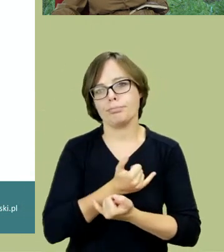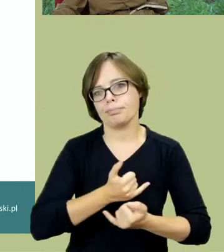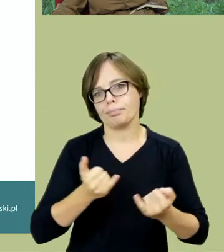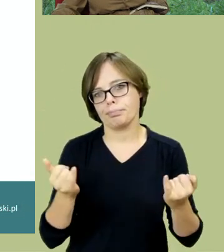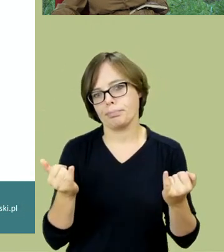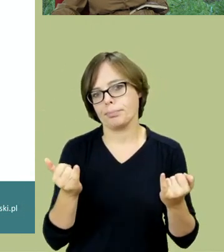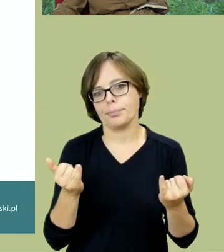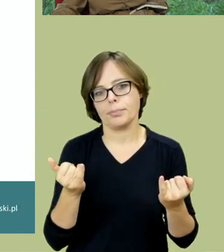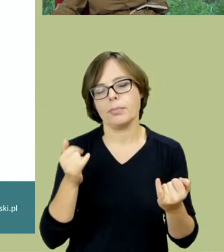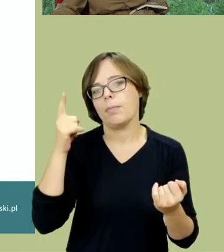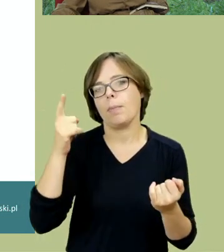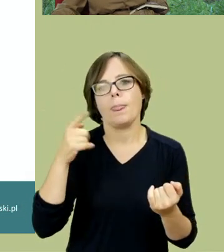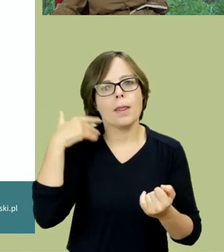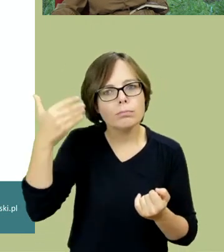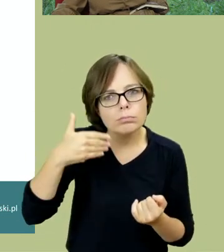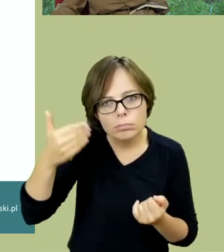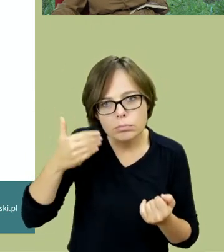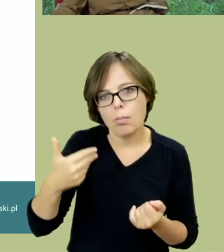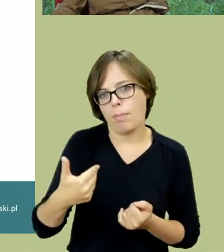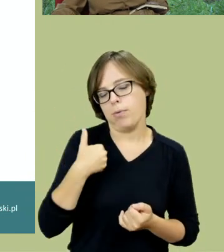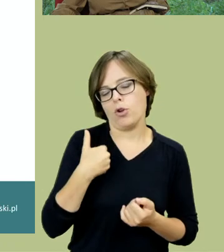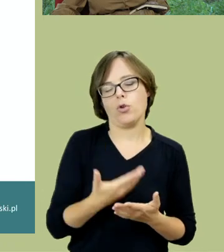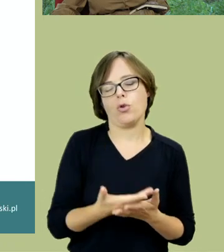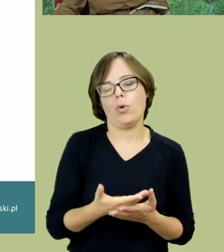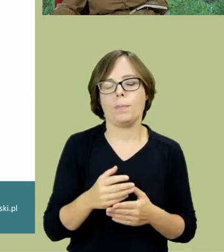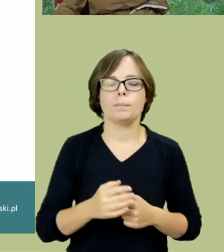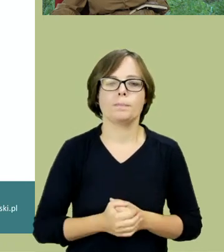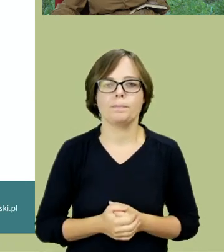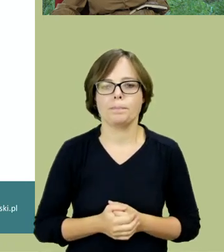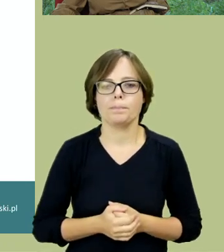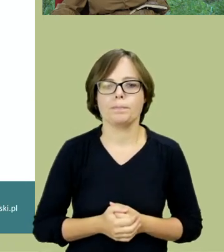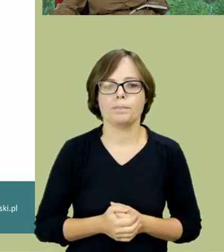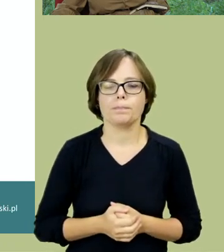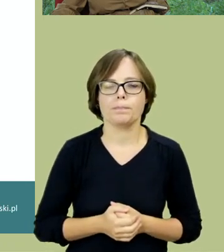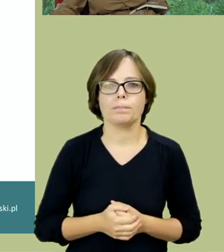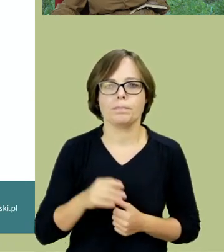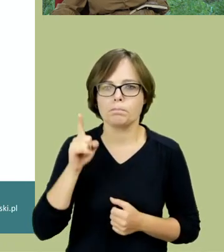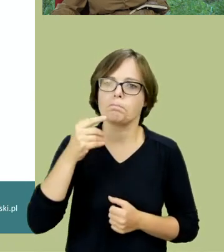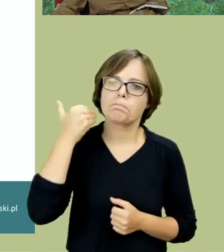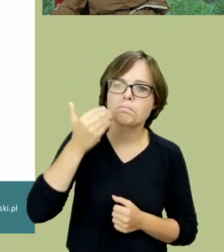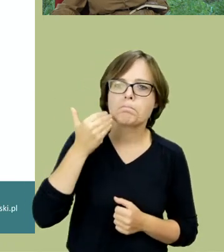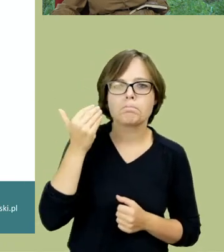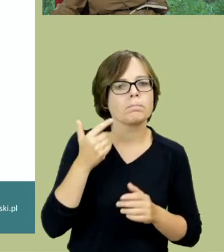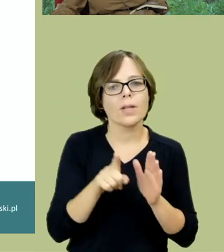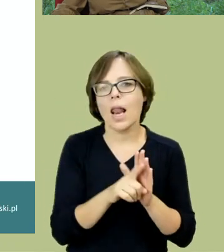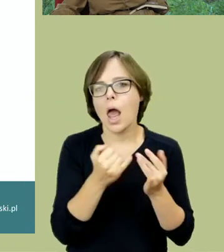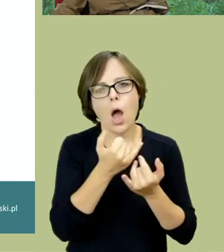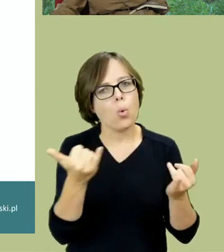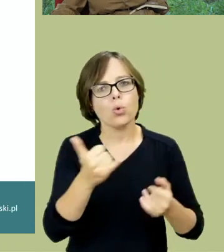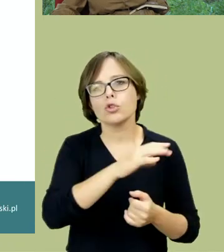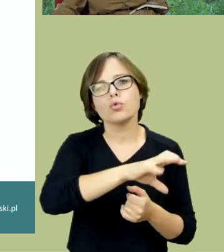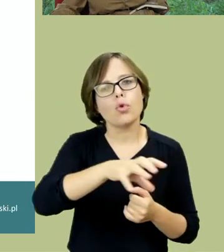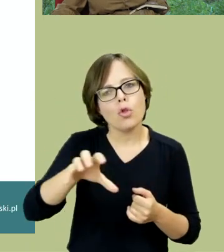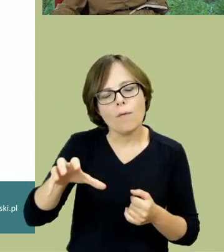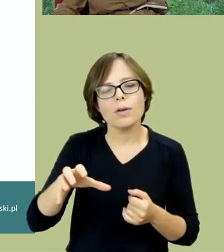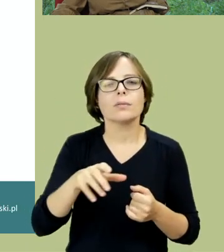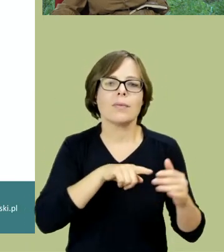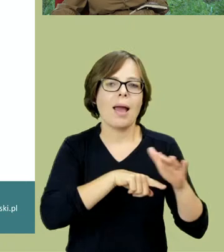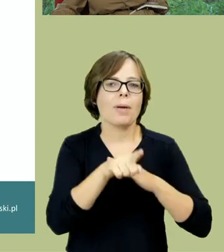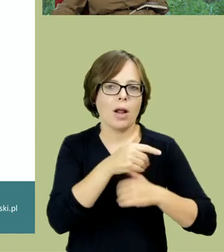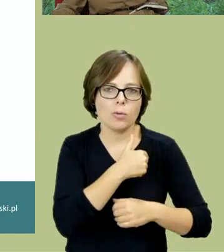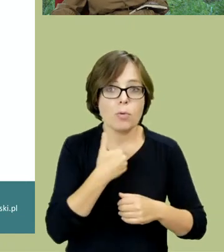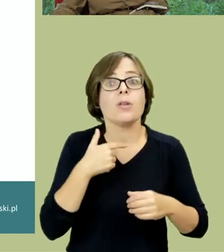i wygłaszała przeróżne prelekcje dla różnych środowisk polonijnych, również dla